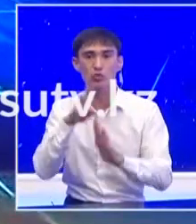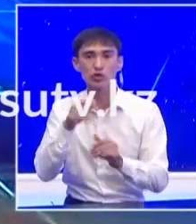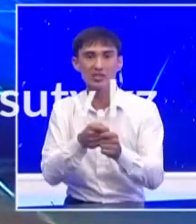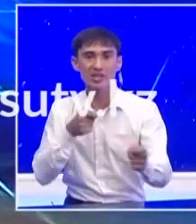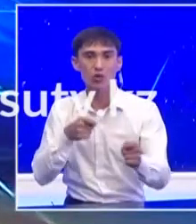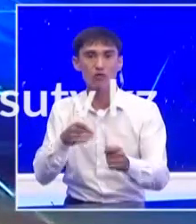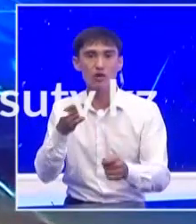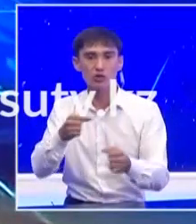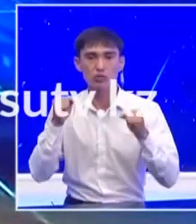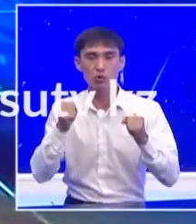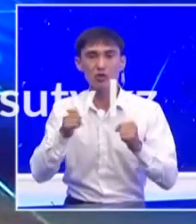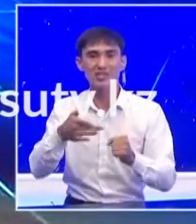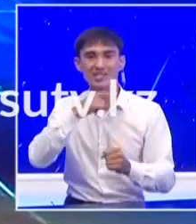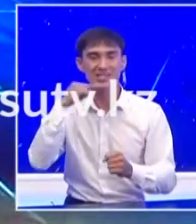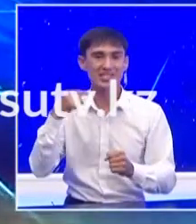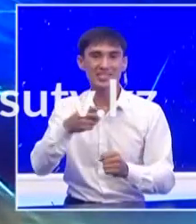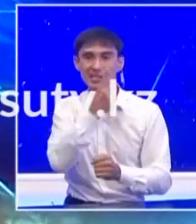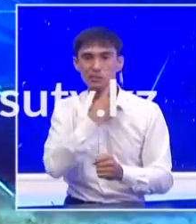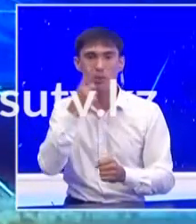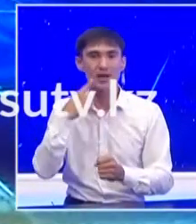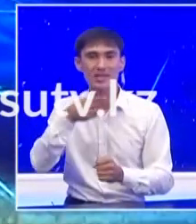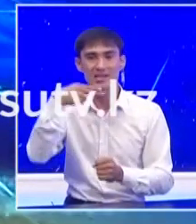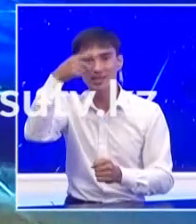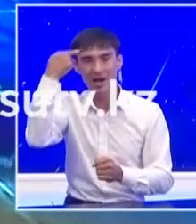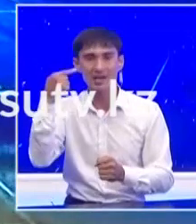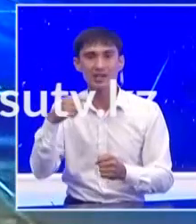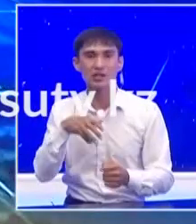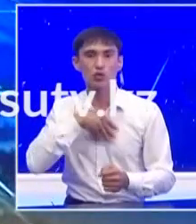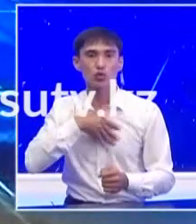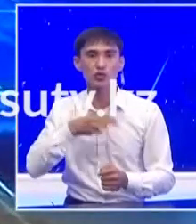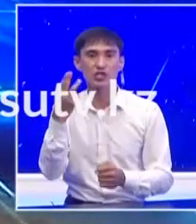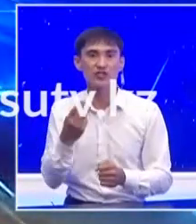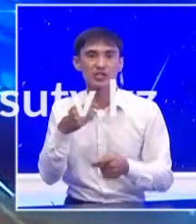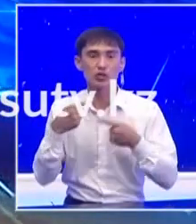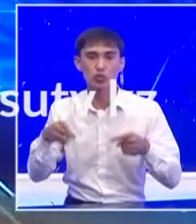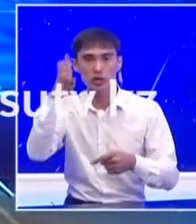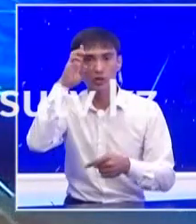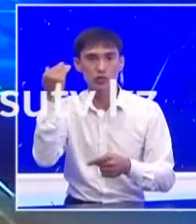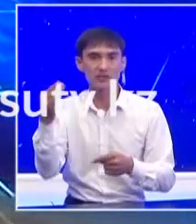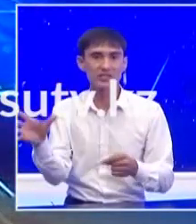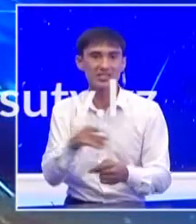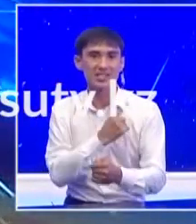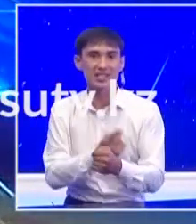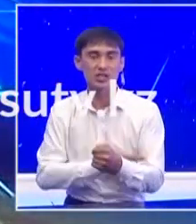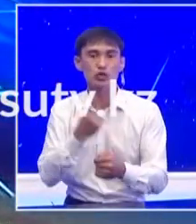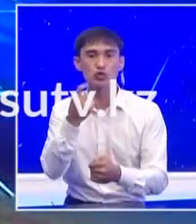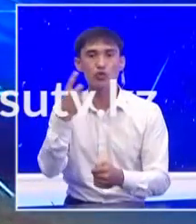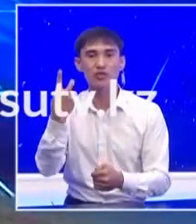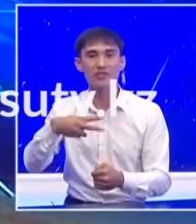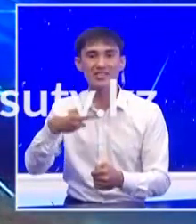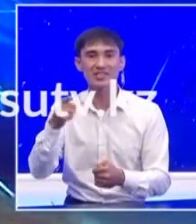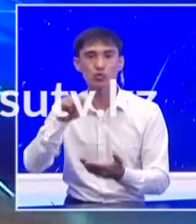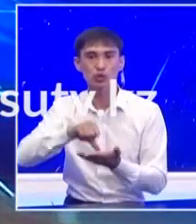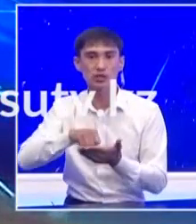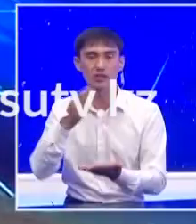России, Испании, Грузии, Италии, Швеции и других государств. Всего за звание сильнейшего борются 120 участников из